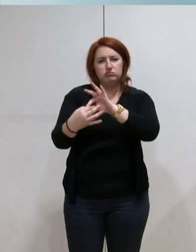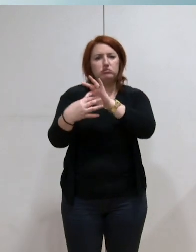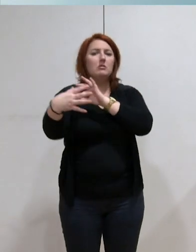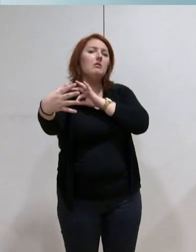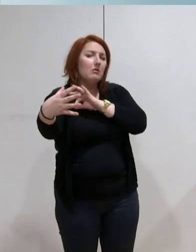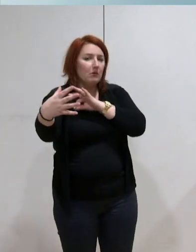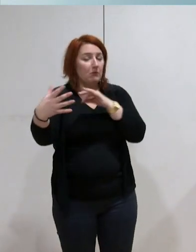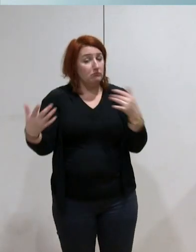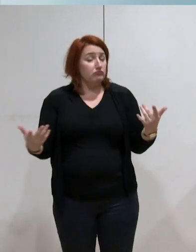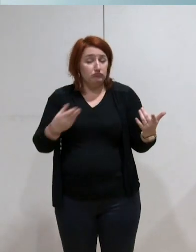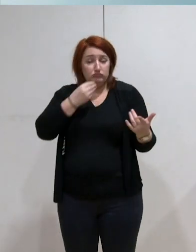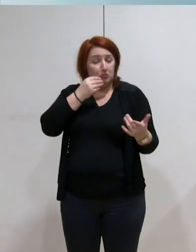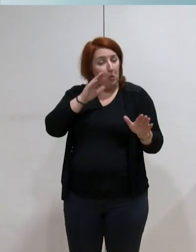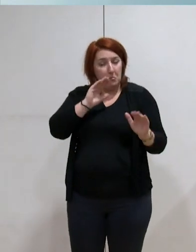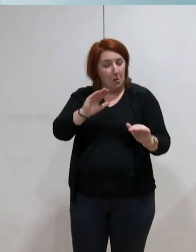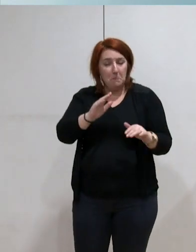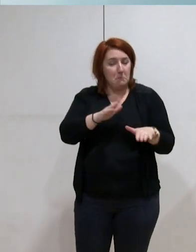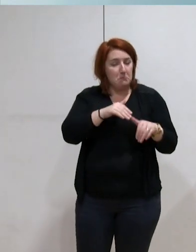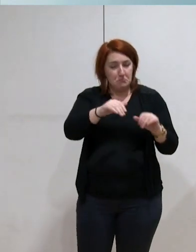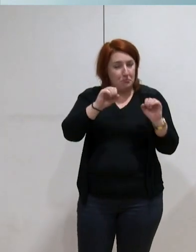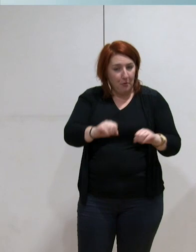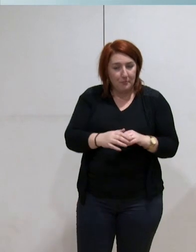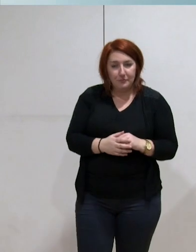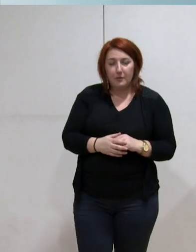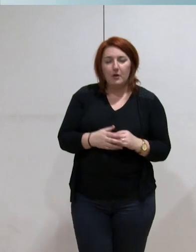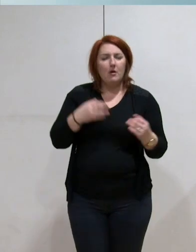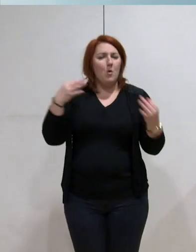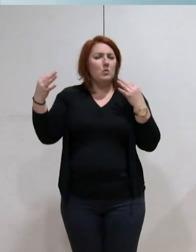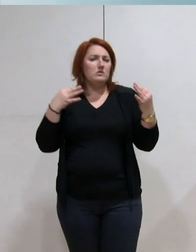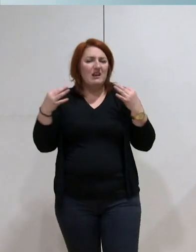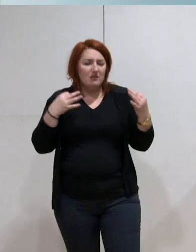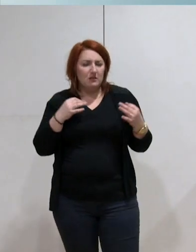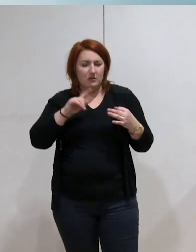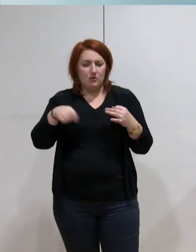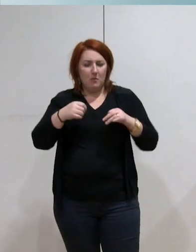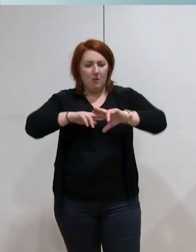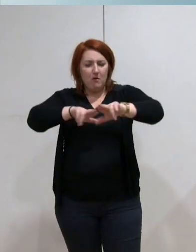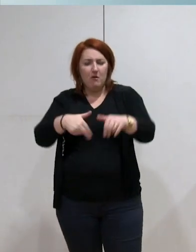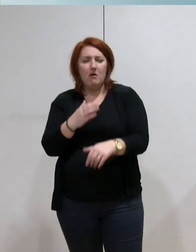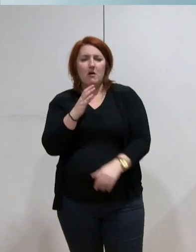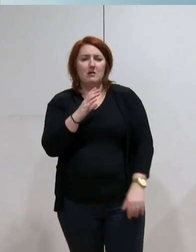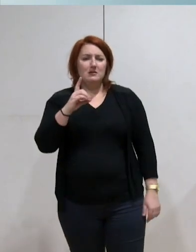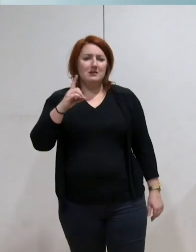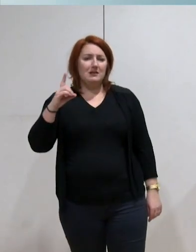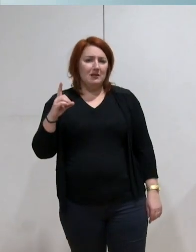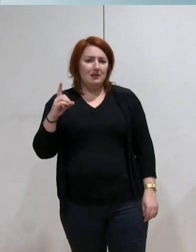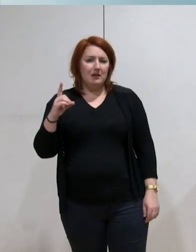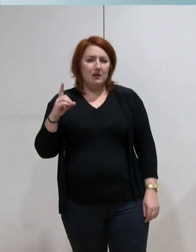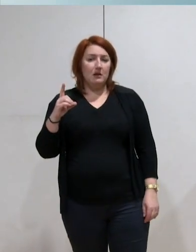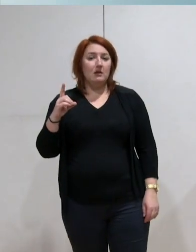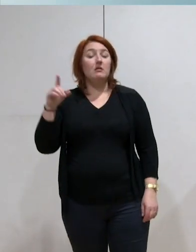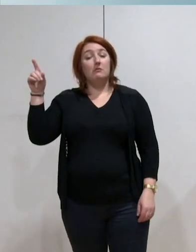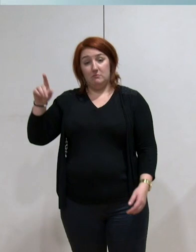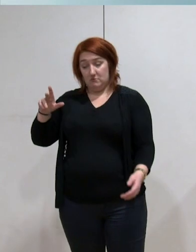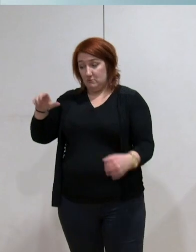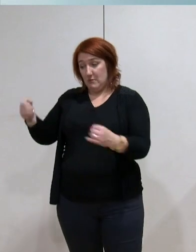indiqué que il y allait avoir des contrats à durée déterminée qui allait être passé par la Métro